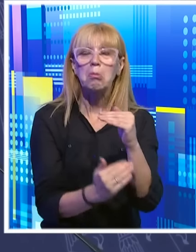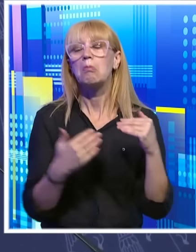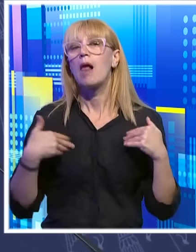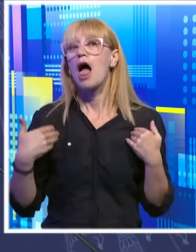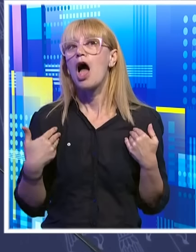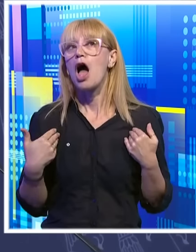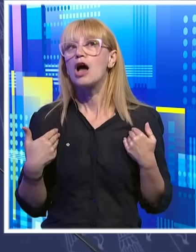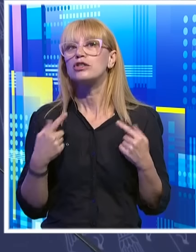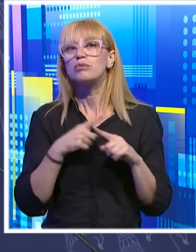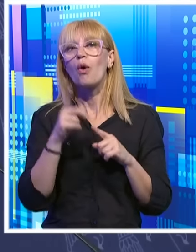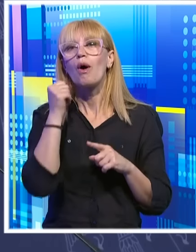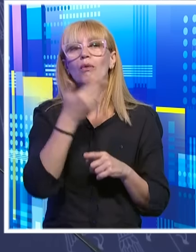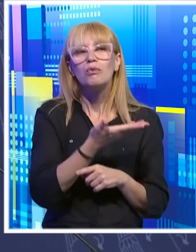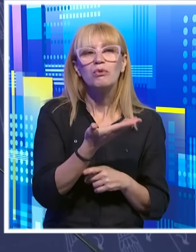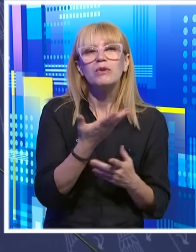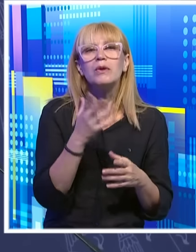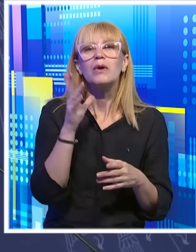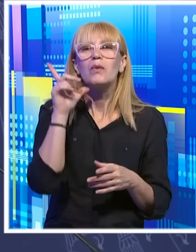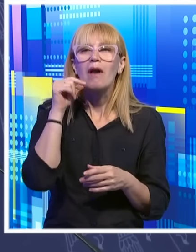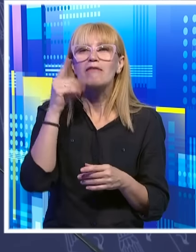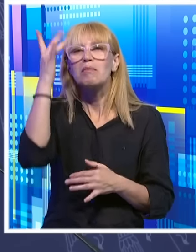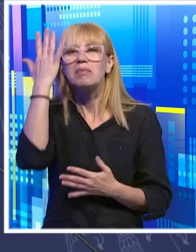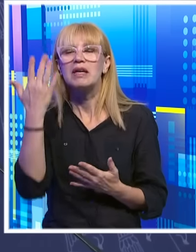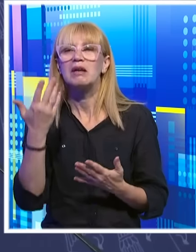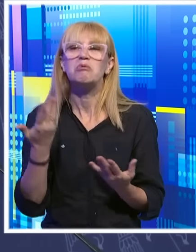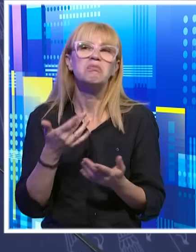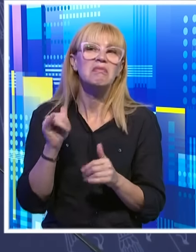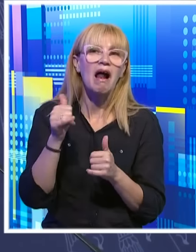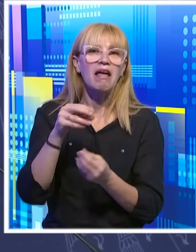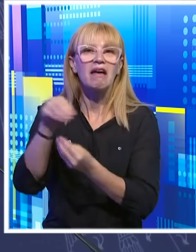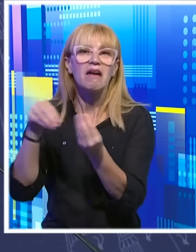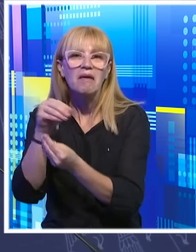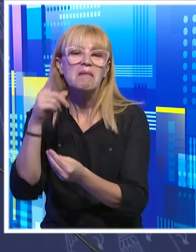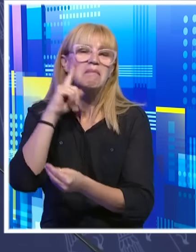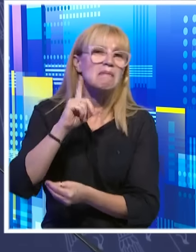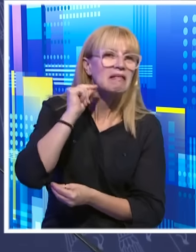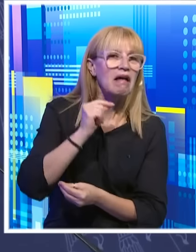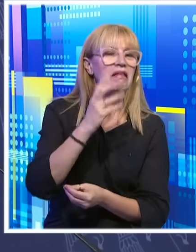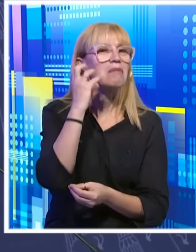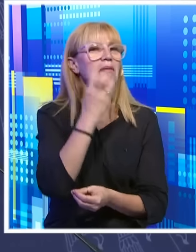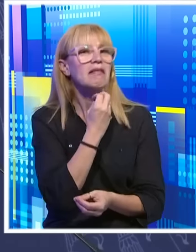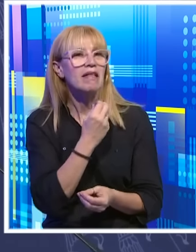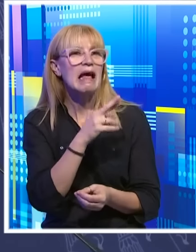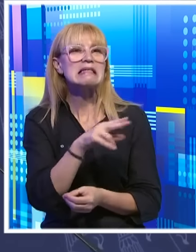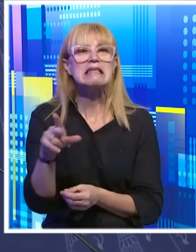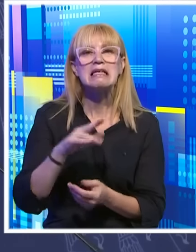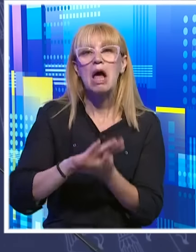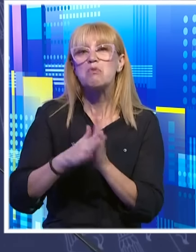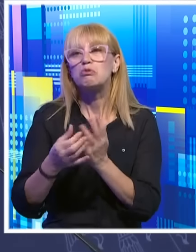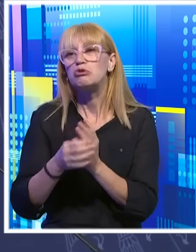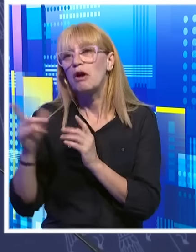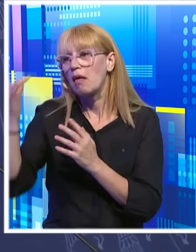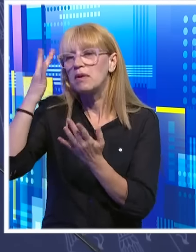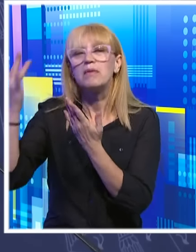ljudi vole da brinu o svojim roditeljima, bakama, dekama, sestrama, braći, supružnicima i tako